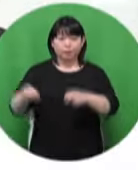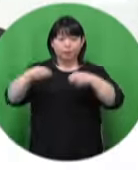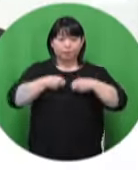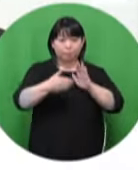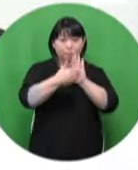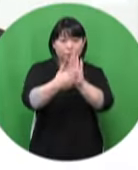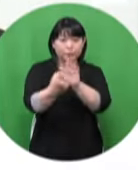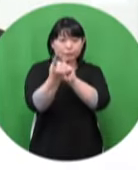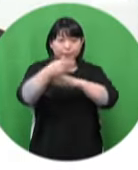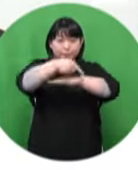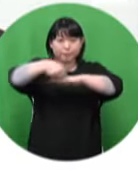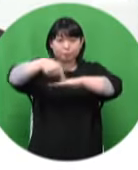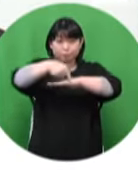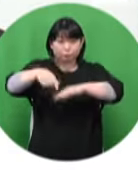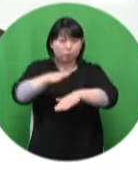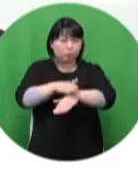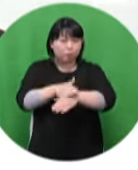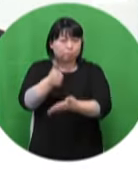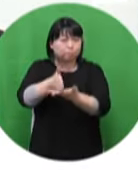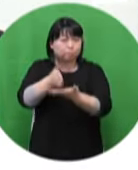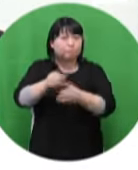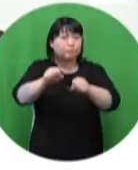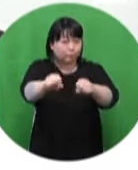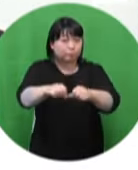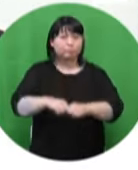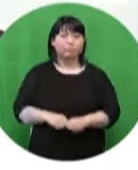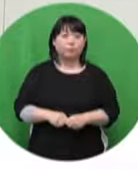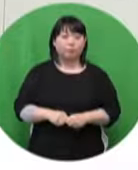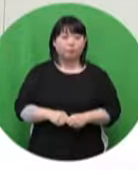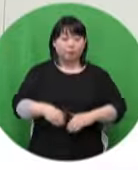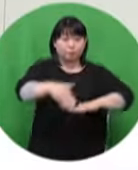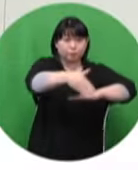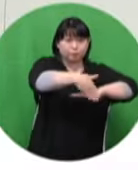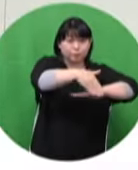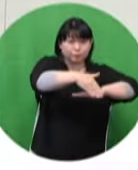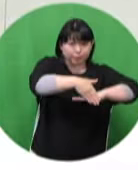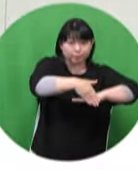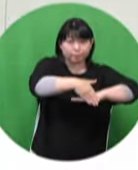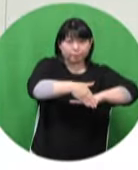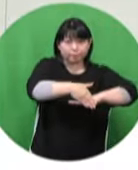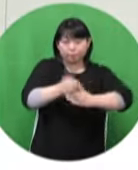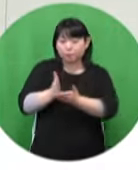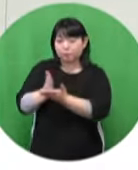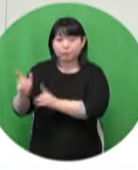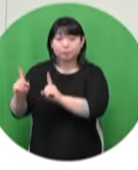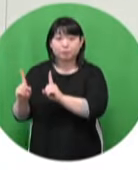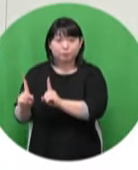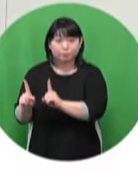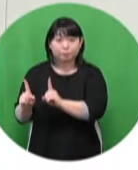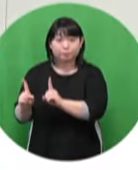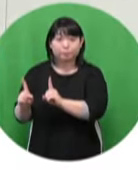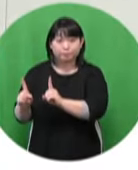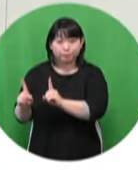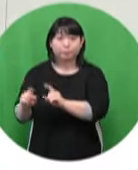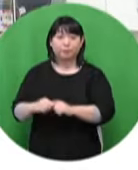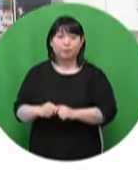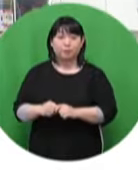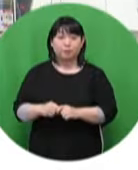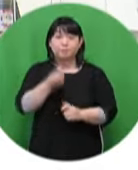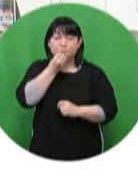感染防止対策への取り組みについてご紹介をしたいと思います。搭乗手続きカウンター並びに出発ゲートにおきまし